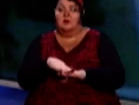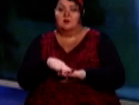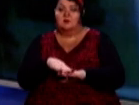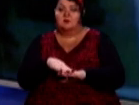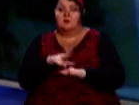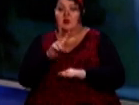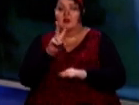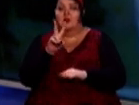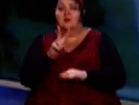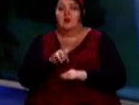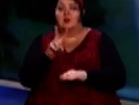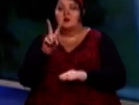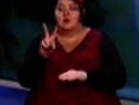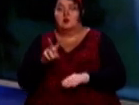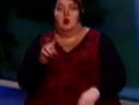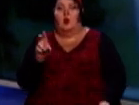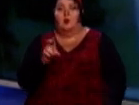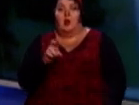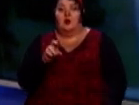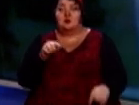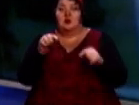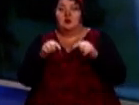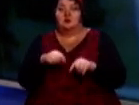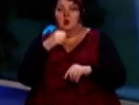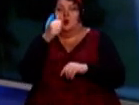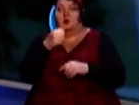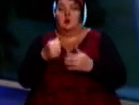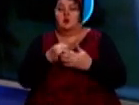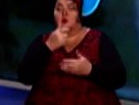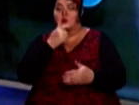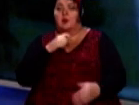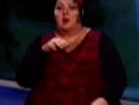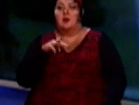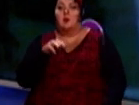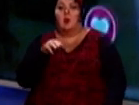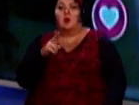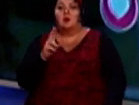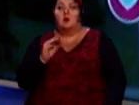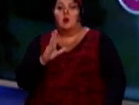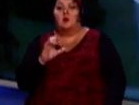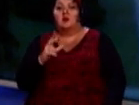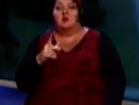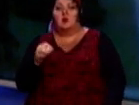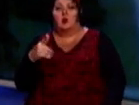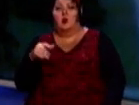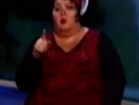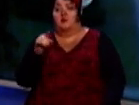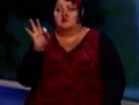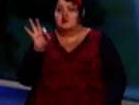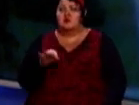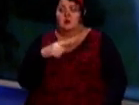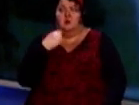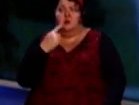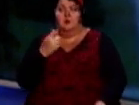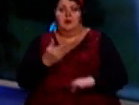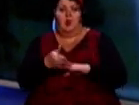Полтави 22 березня цього року до пана Матковського. Він часто говорив, що